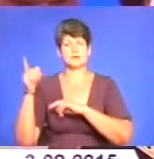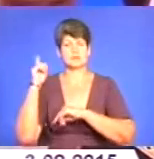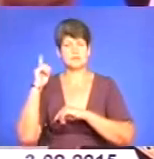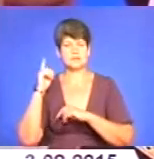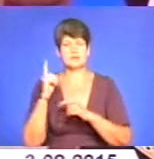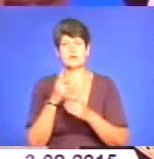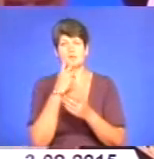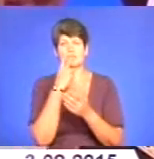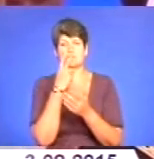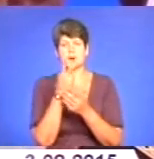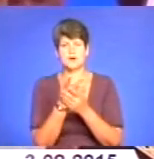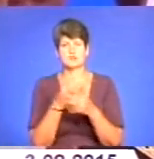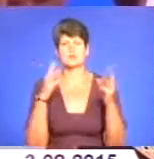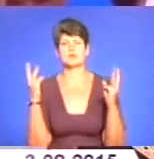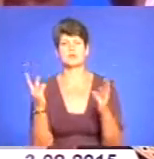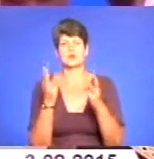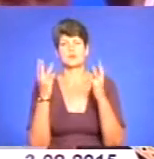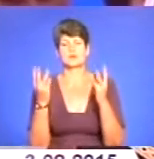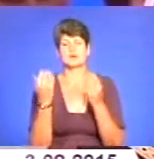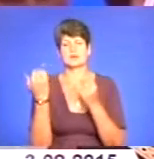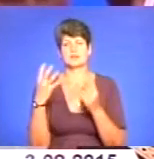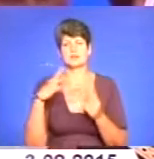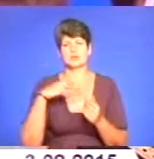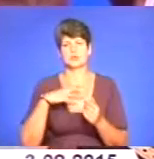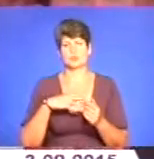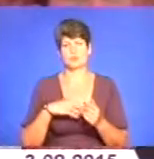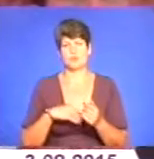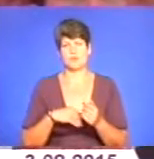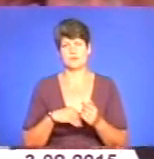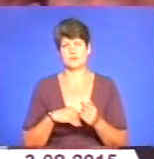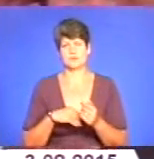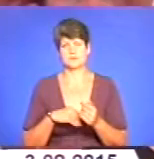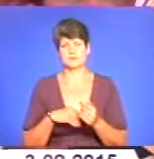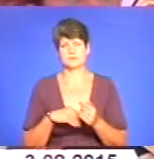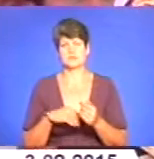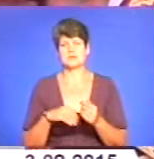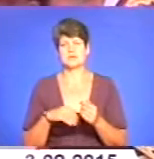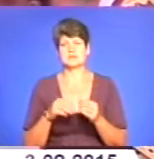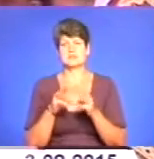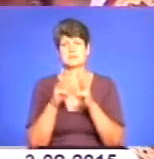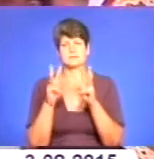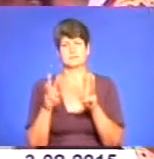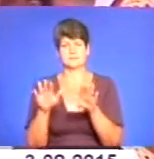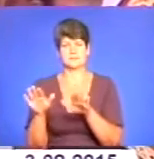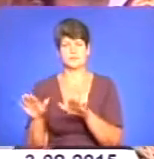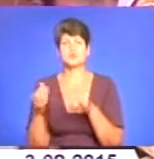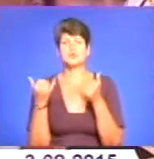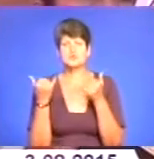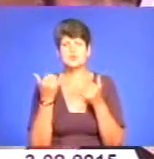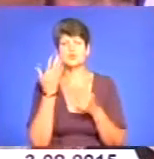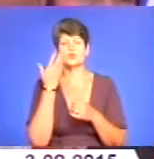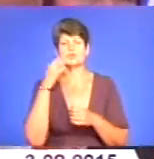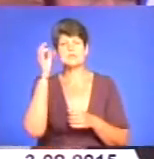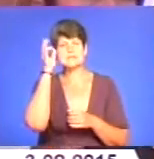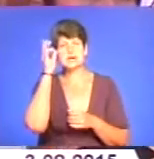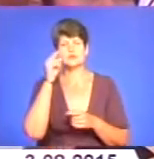як палають їхні духовні святині? Сьогодні, коли ми згадуємо ті